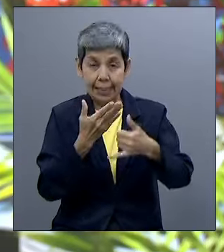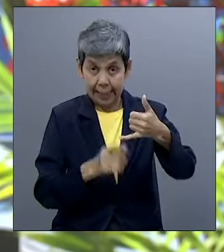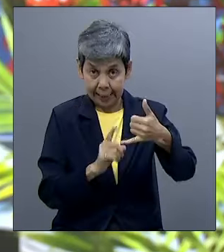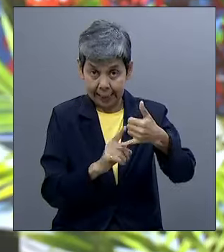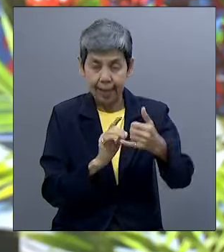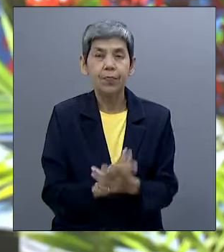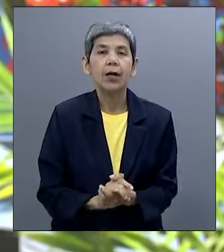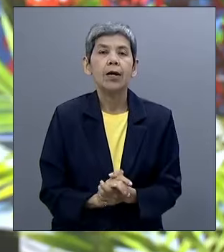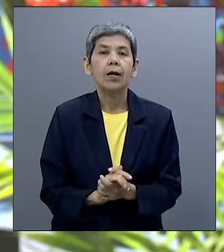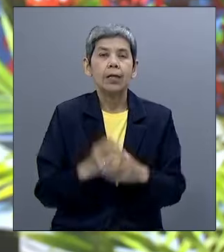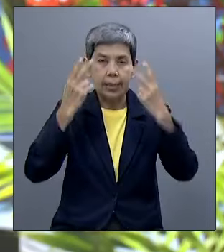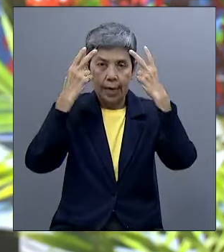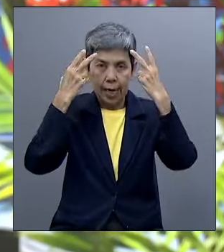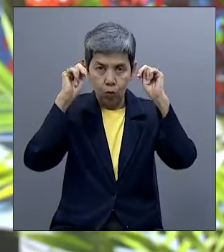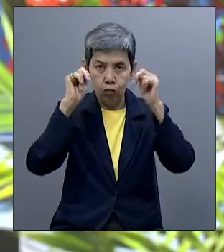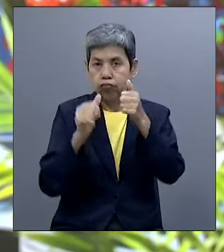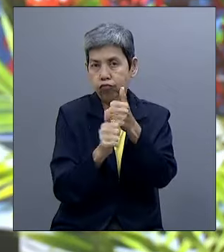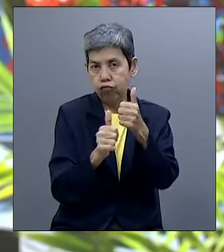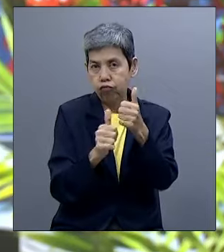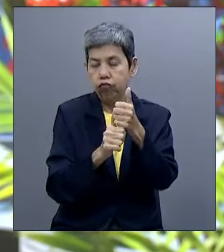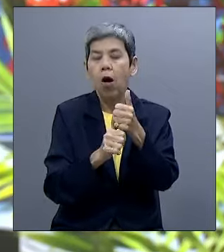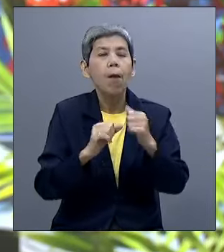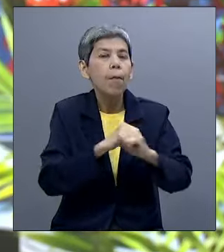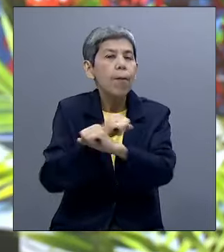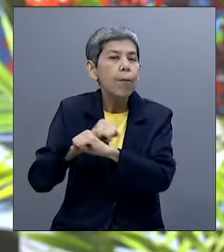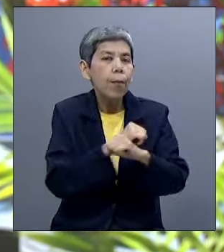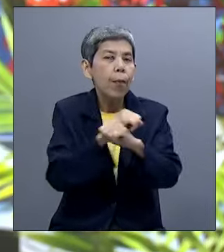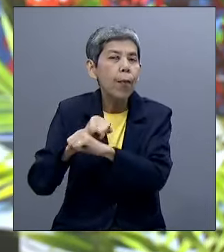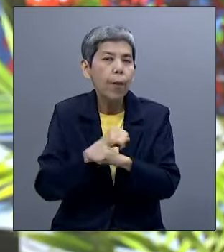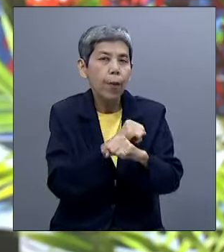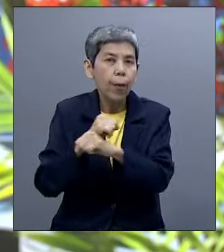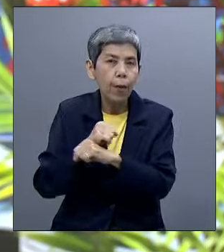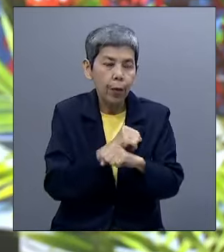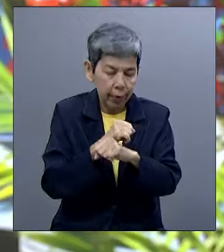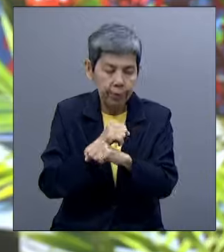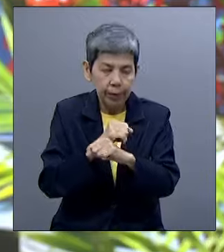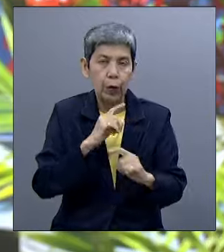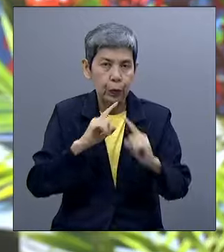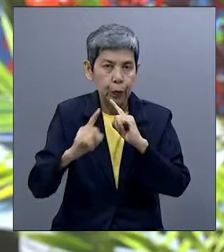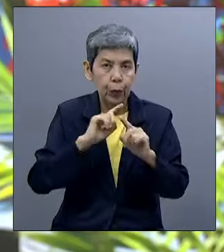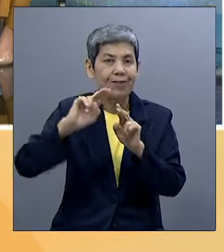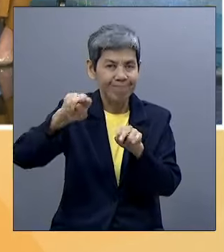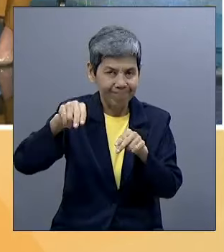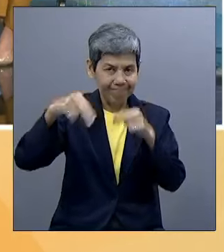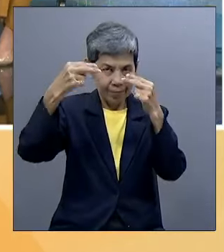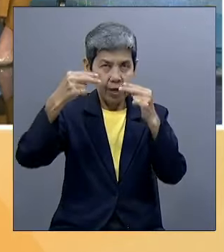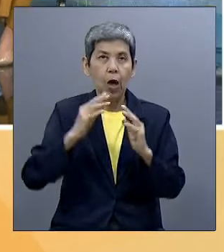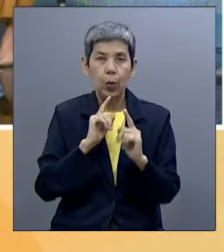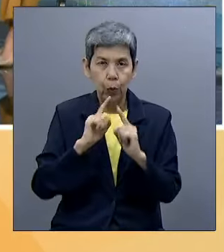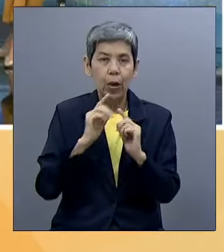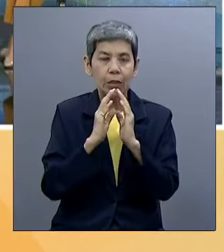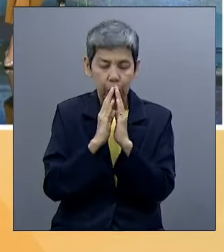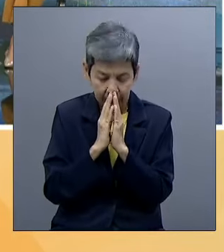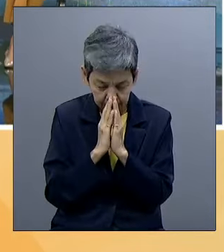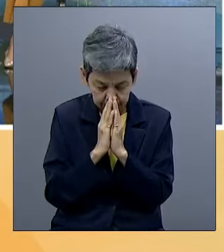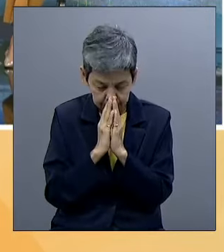กุลอุปนายกสมาคมความมั่นคงปลอดภัยระบบสารสนเทศหรืออาจารย์ฝนพูดคุยกันผ่านวิดีโอคอลนะคะอาจารย์ฝนสวัสดีค่ะ สวัสดี